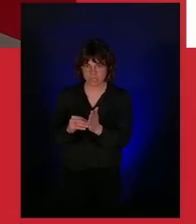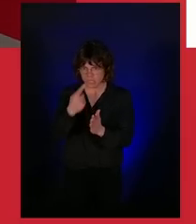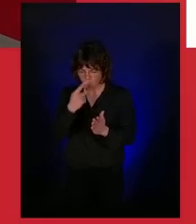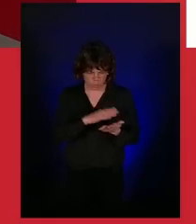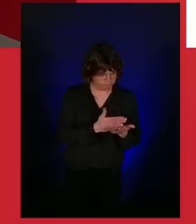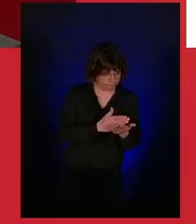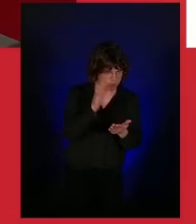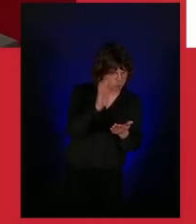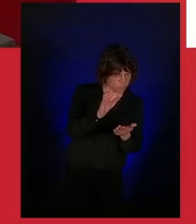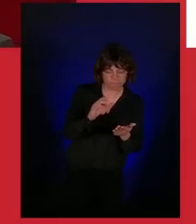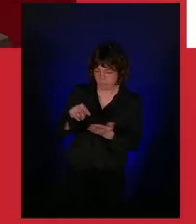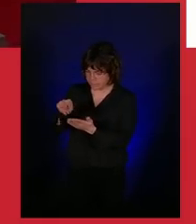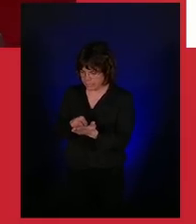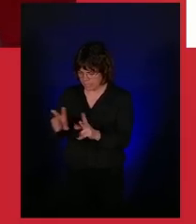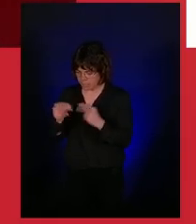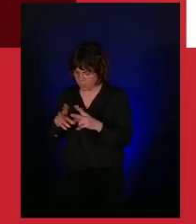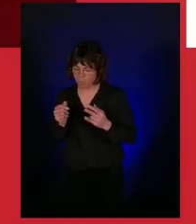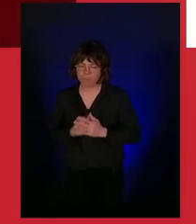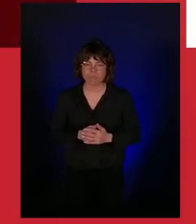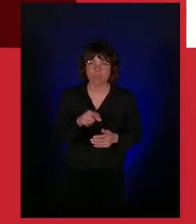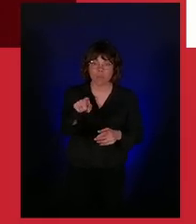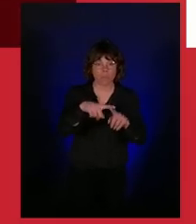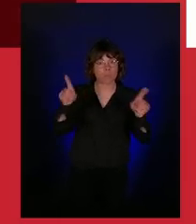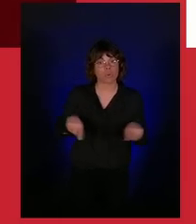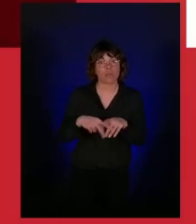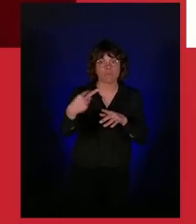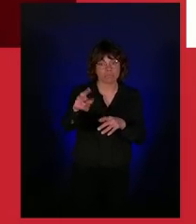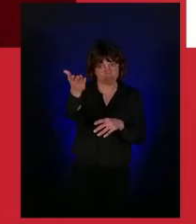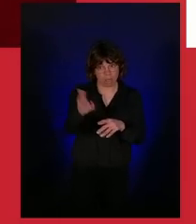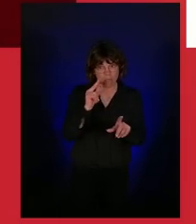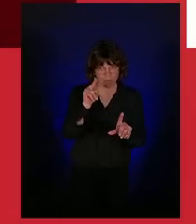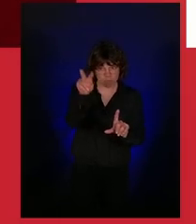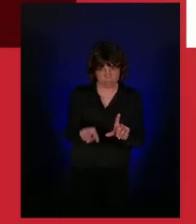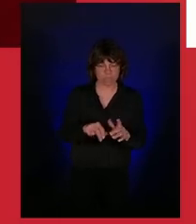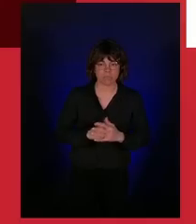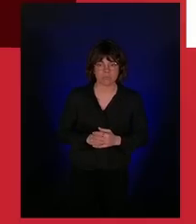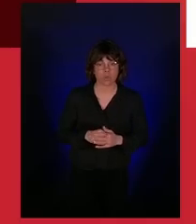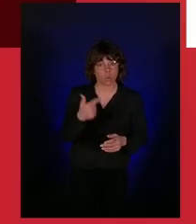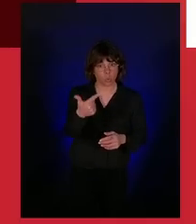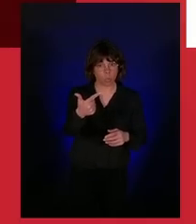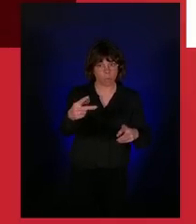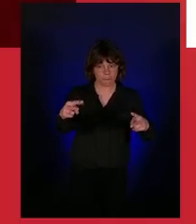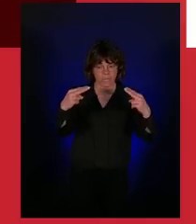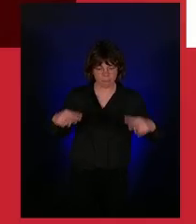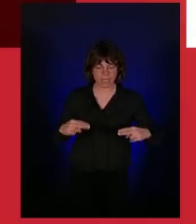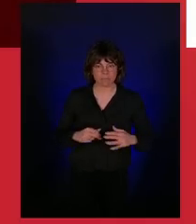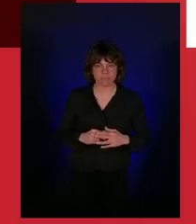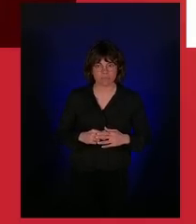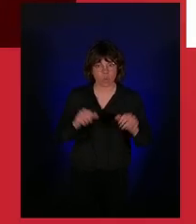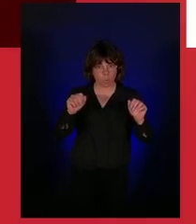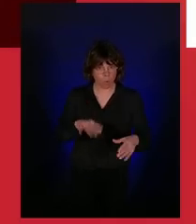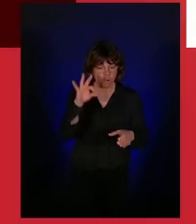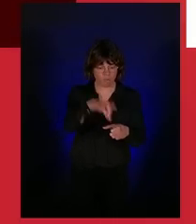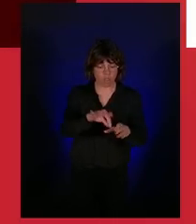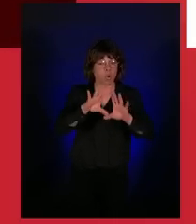doute. Donc le bulletin, il se présente sous cette forme que vous avez devant les yeux. Il y a deux parties. Soit vous souhaitez faire un